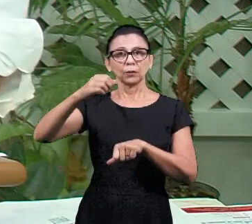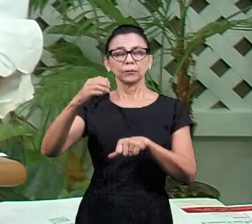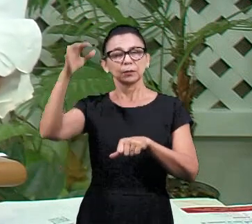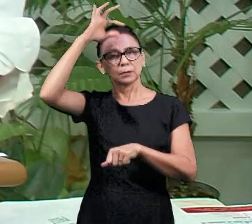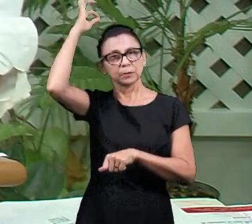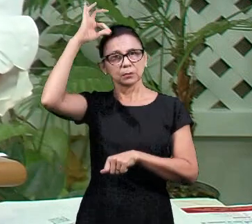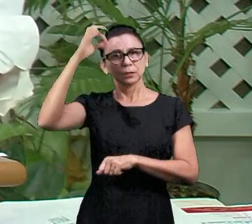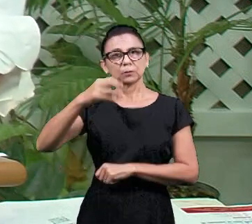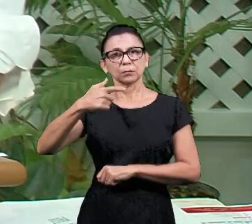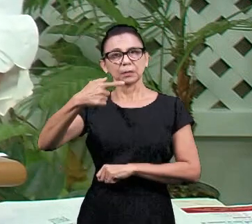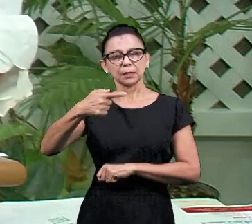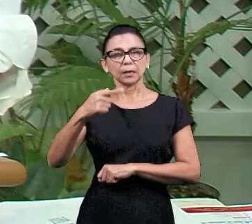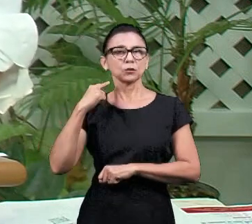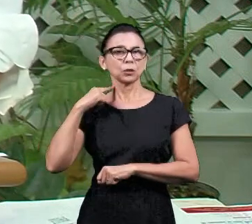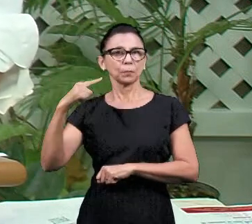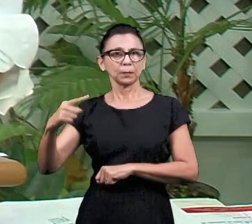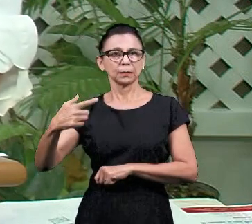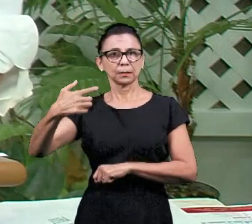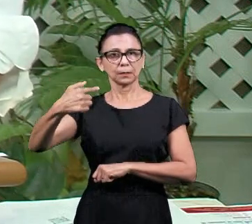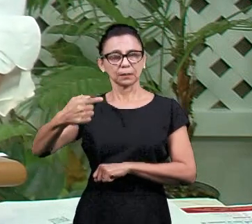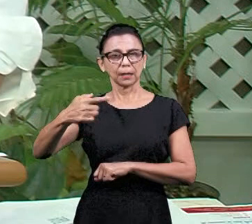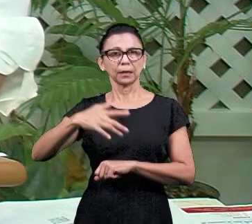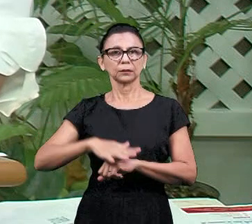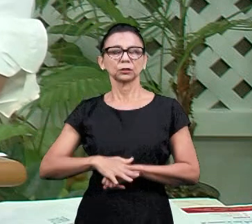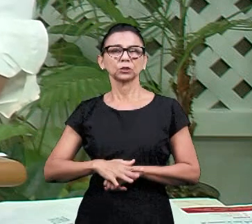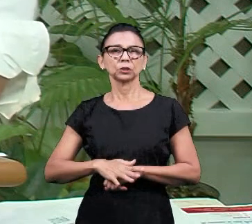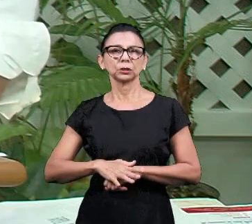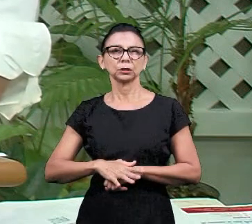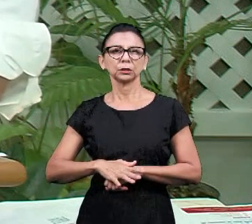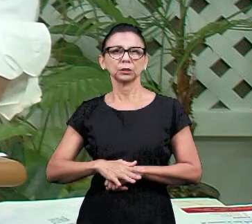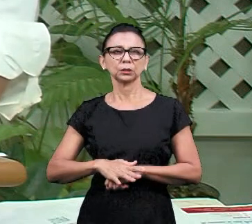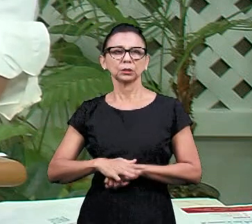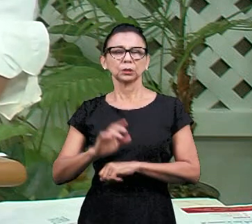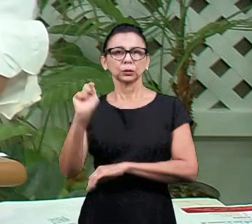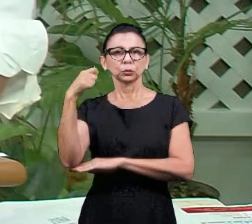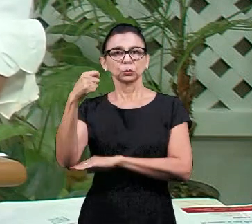Minas Gerais 5, Rio Grande do Sul 4,